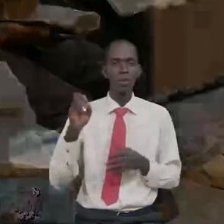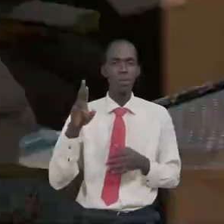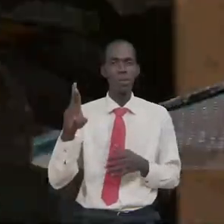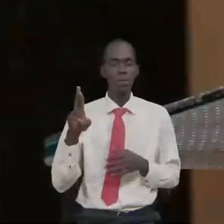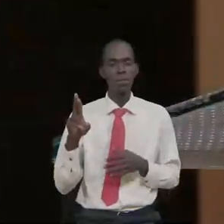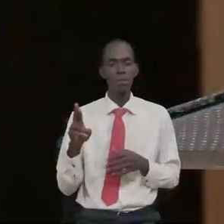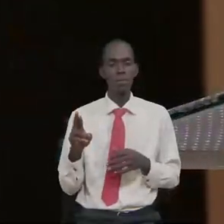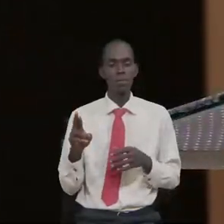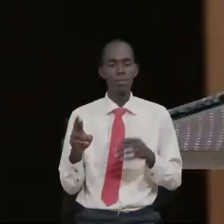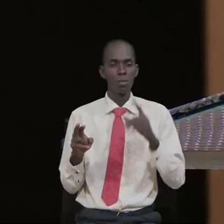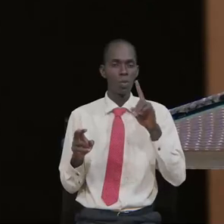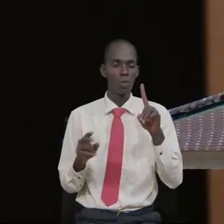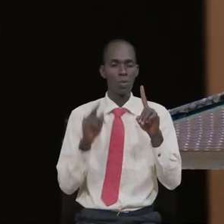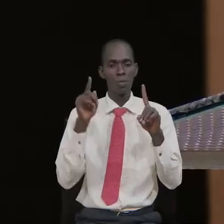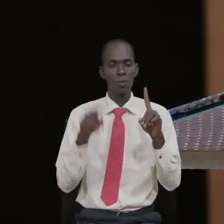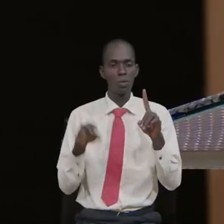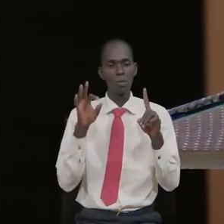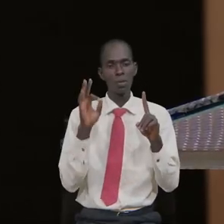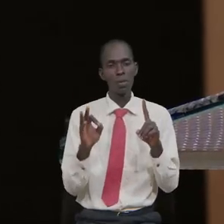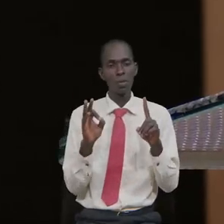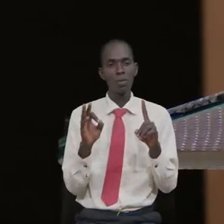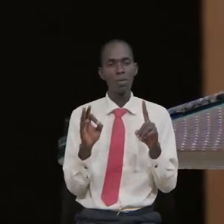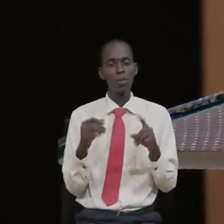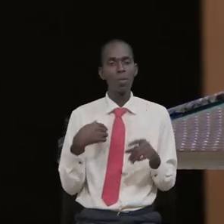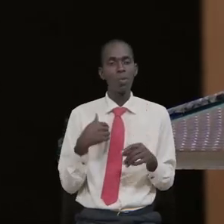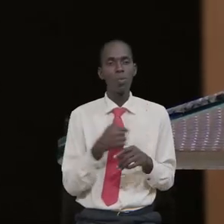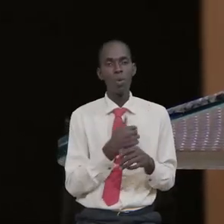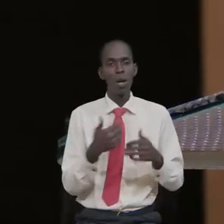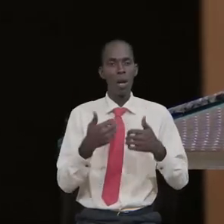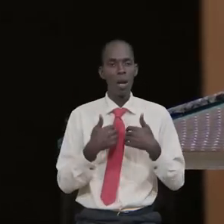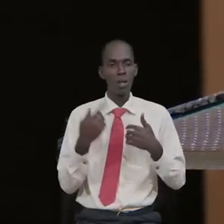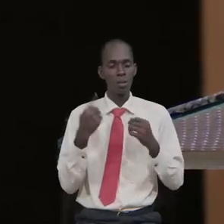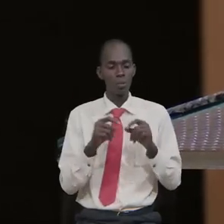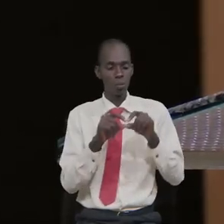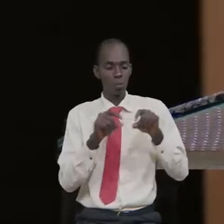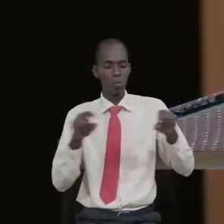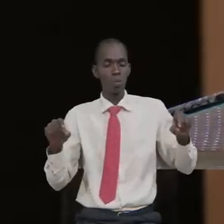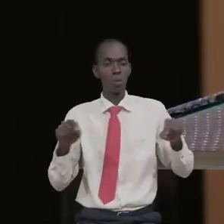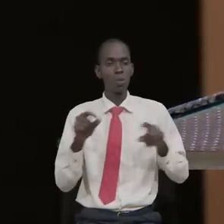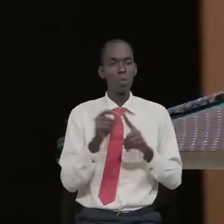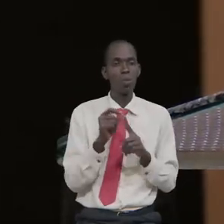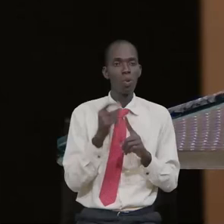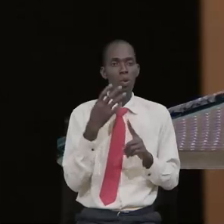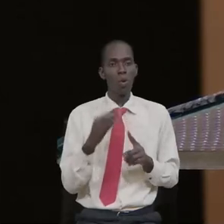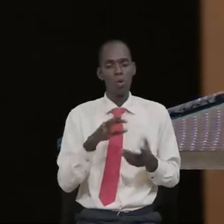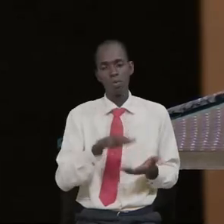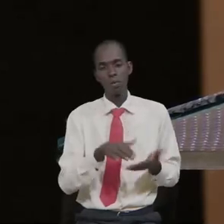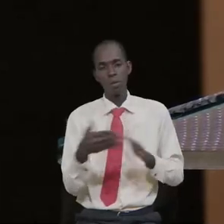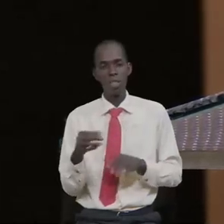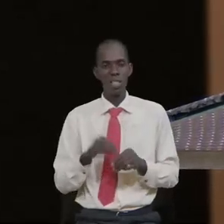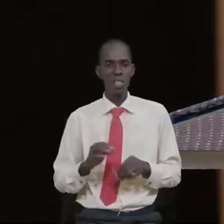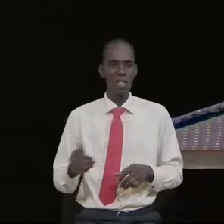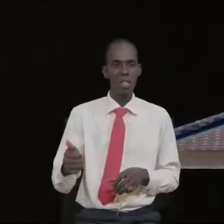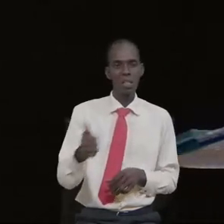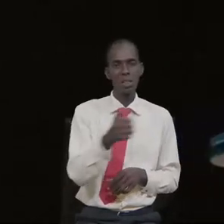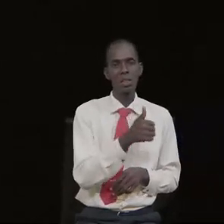Deuxième Corinthiens 1, verset 9. Et nous regardions comme certains notre arrêt de mort, humainement parlant,